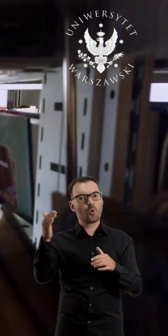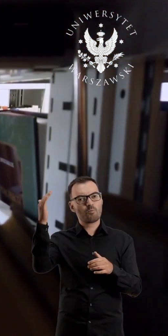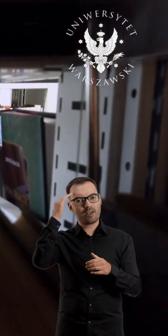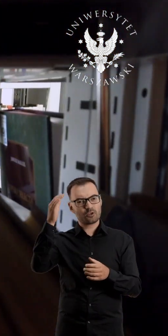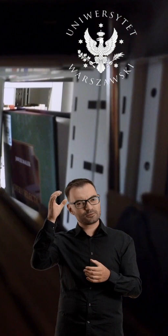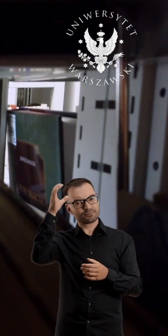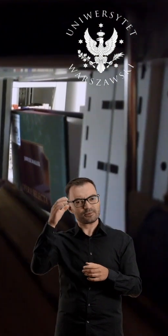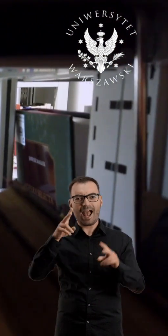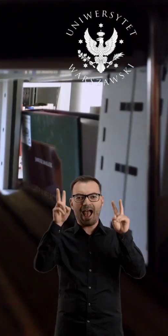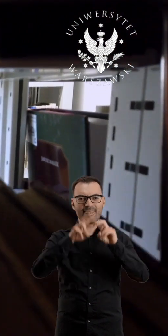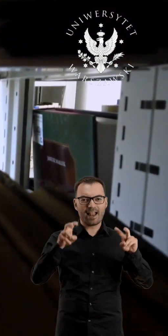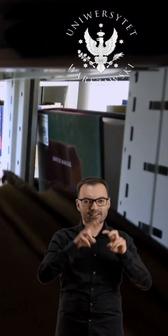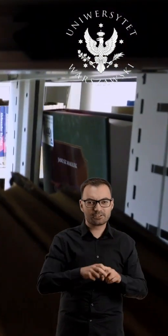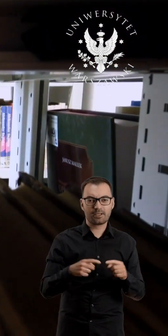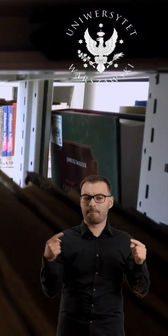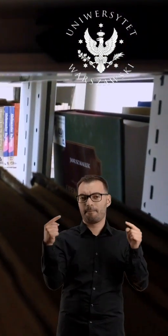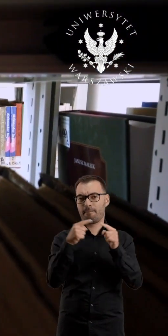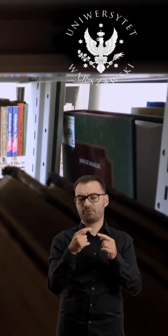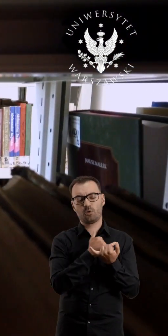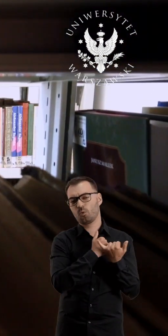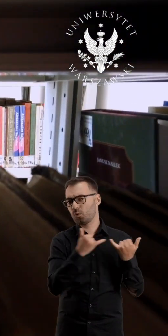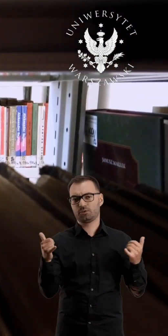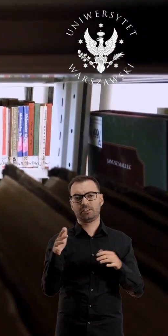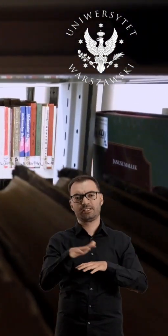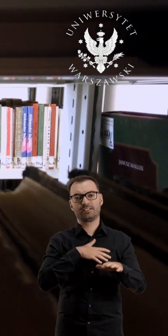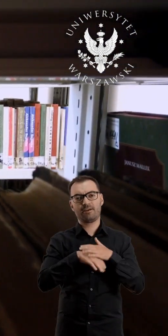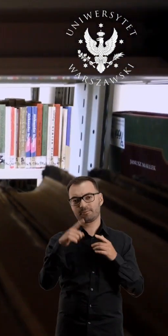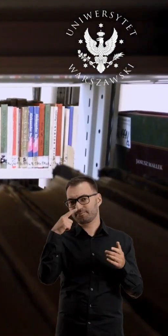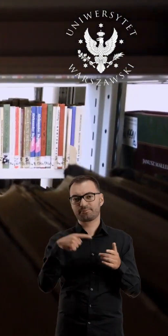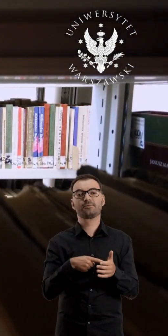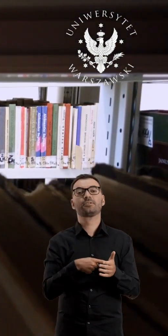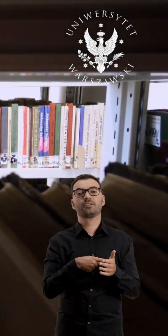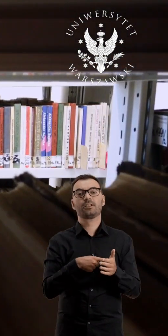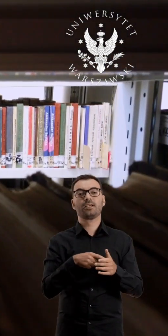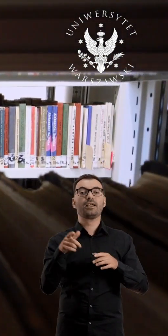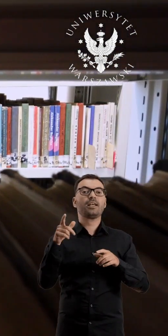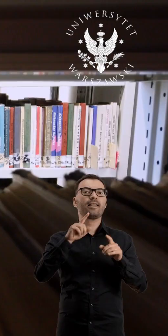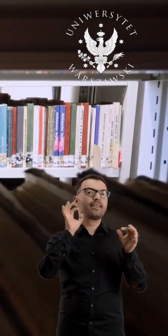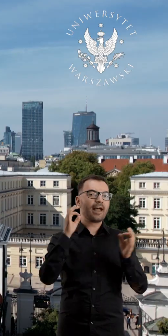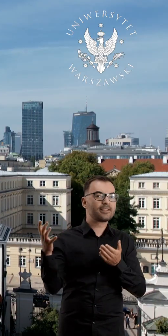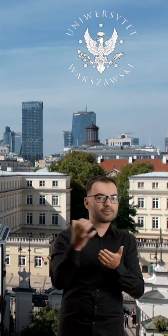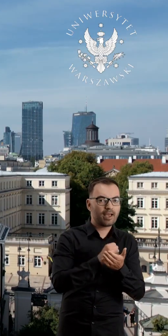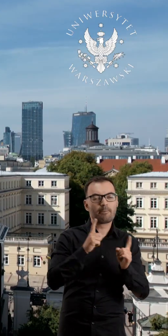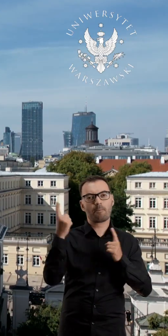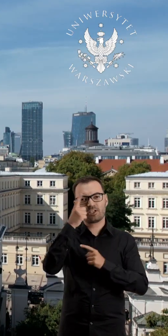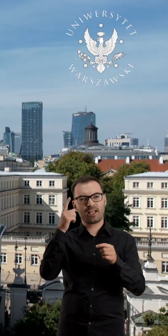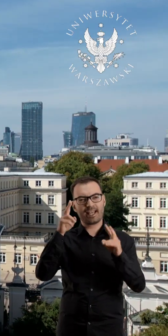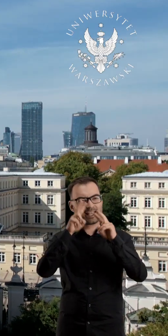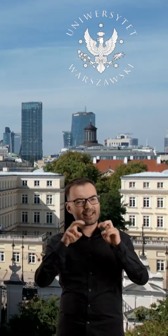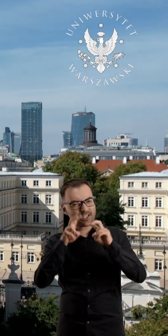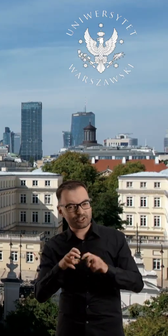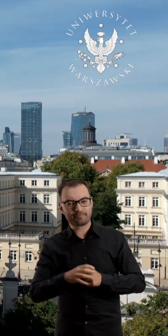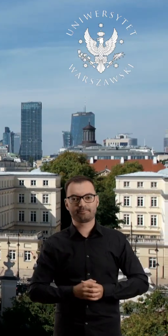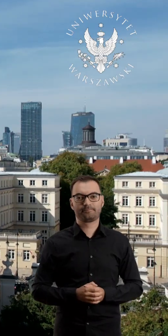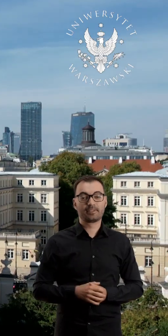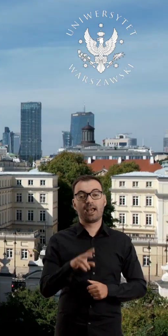umiejętności analityczne, które pozwalają się sprawdzić w wielu zawodach wymagających gromadzenia danych oraz krytycznego myślenia. Lektor. Każdy